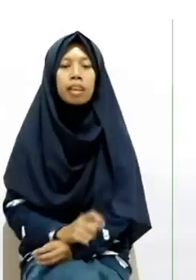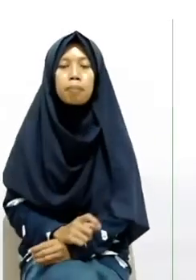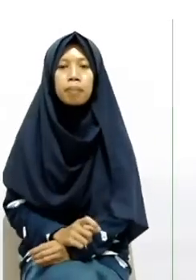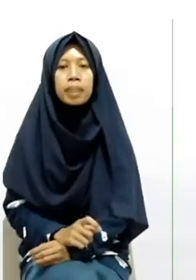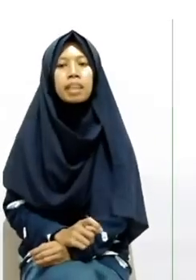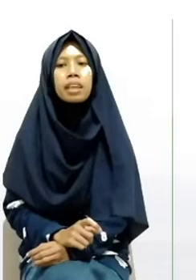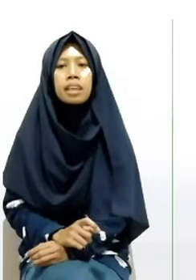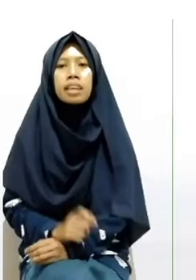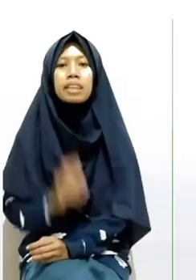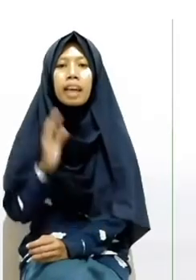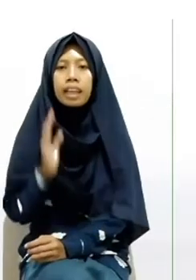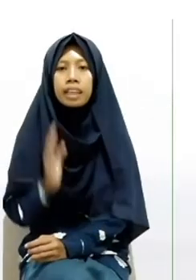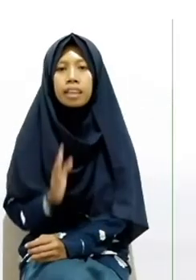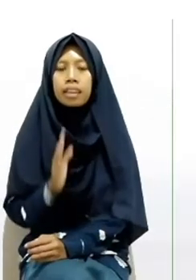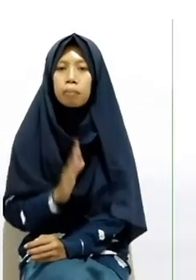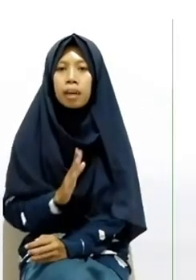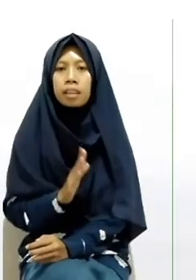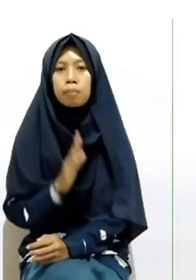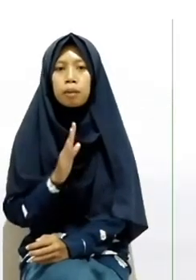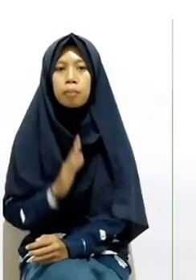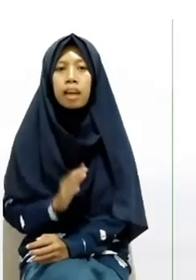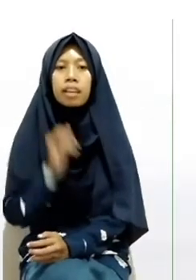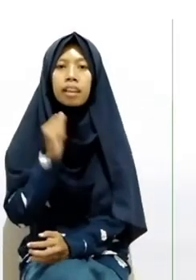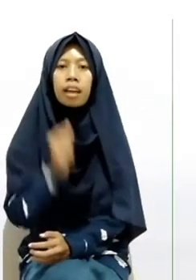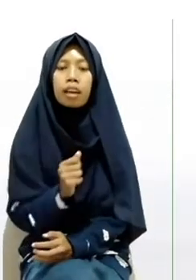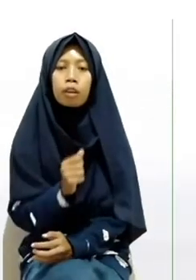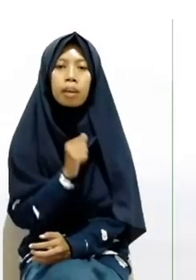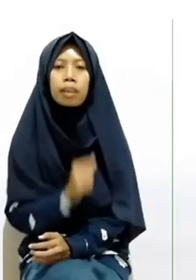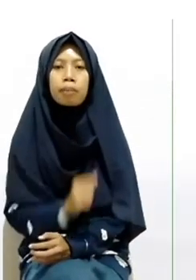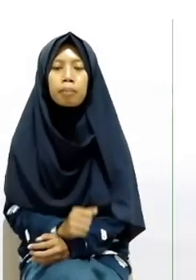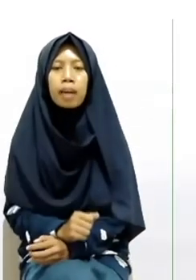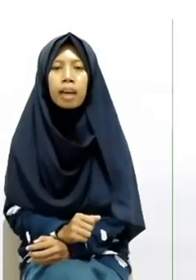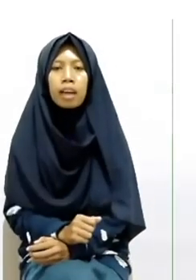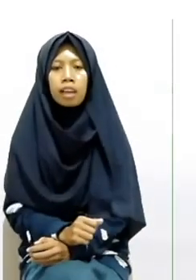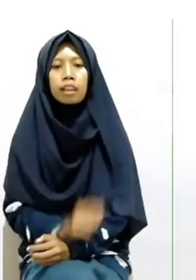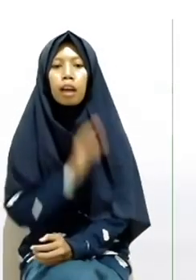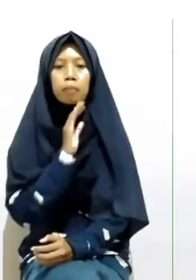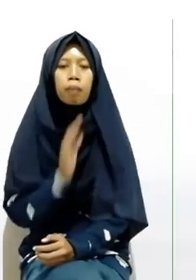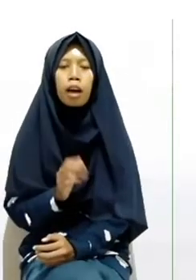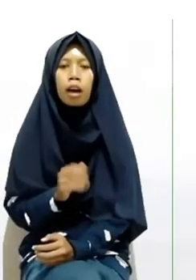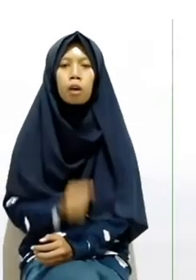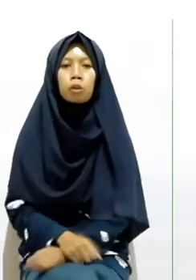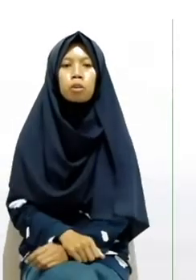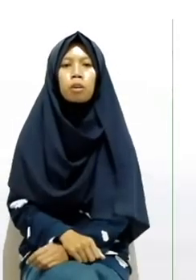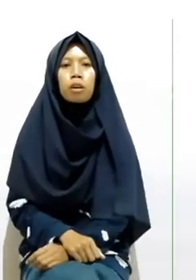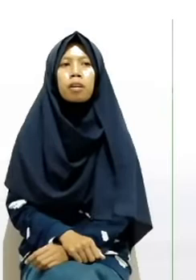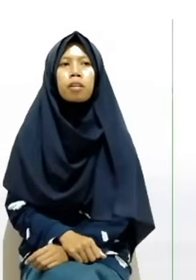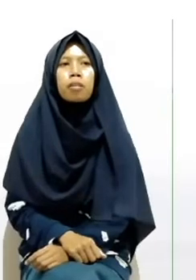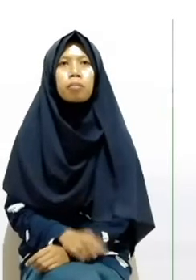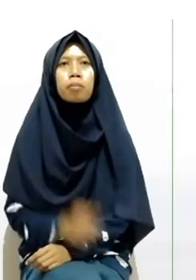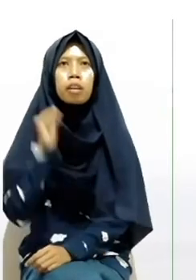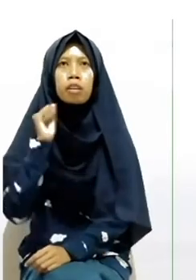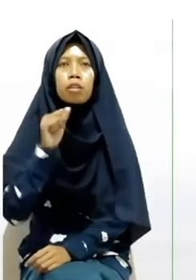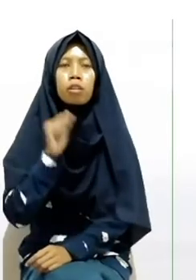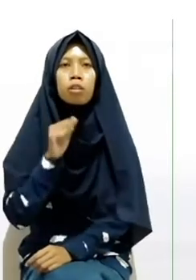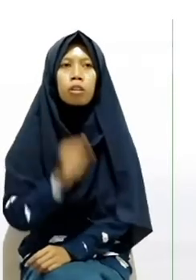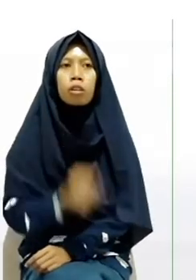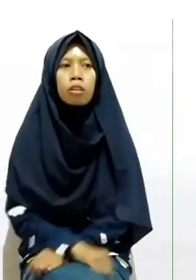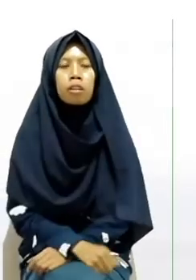tetapi Zein tenangnya Bima datang kerumahnya Bima tanpa harus